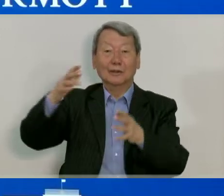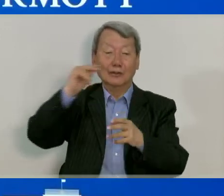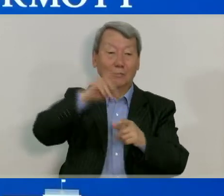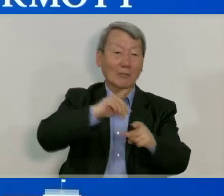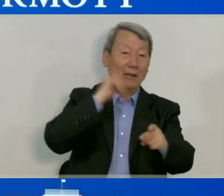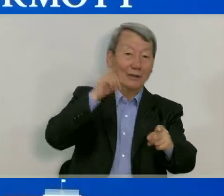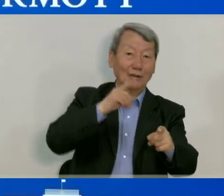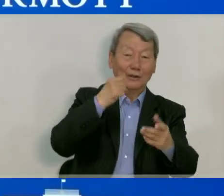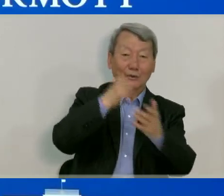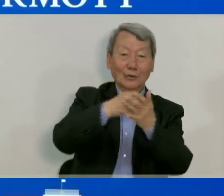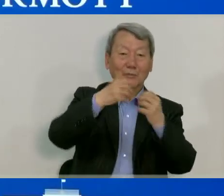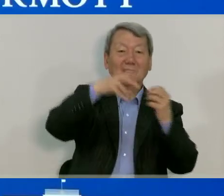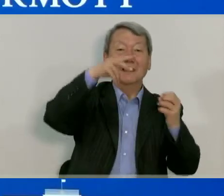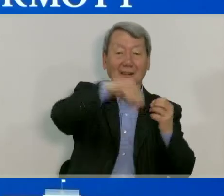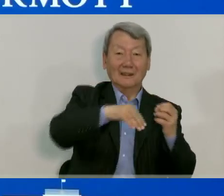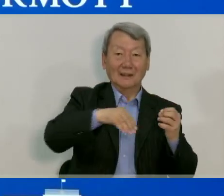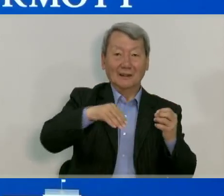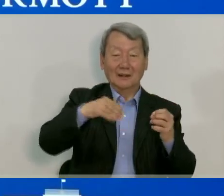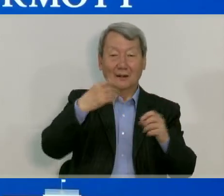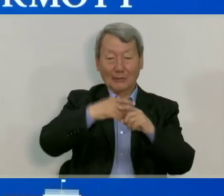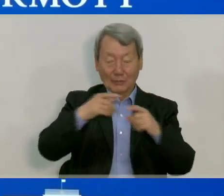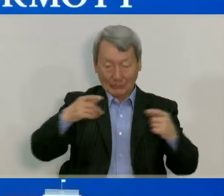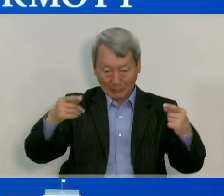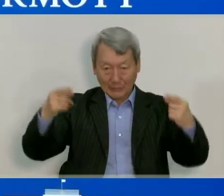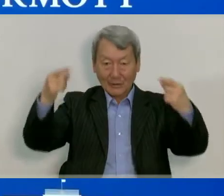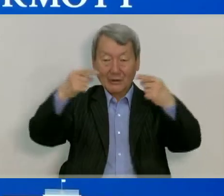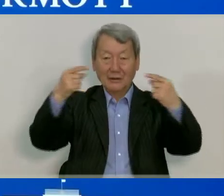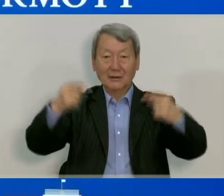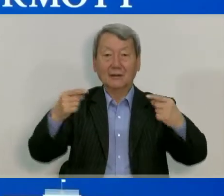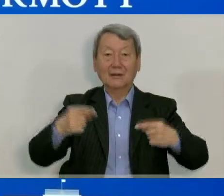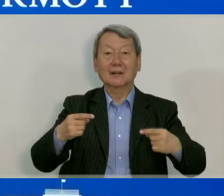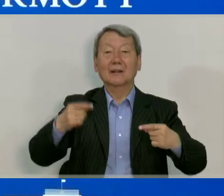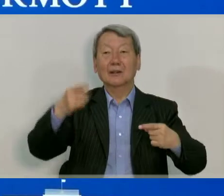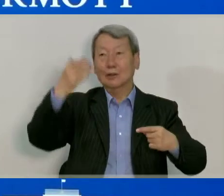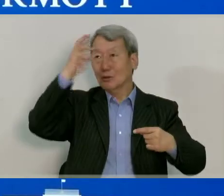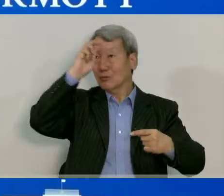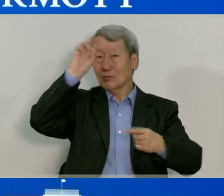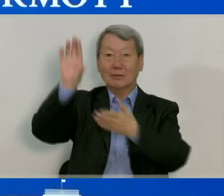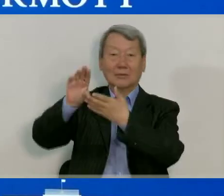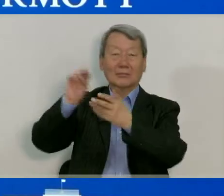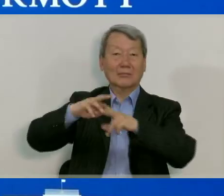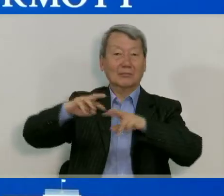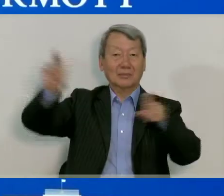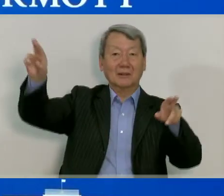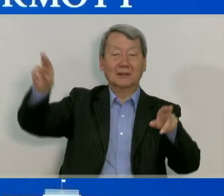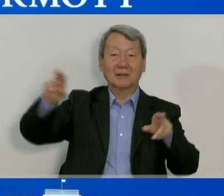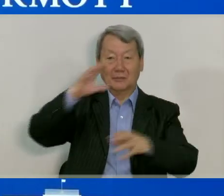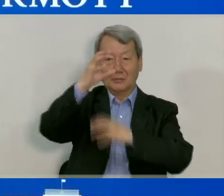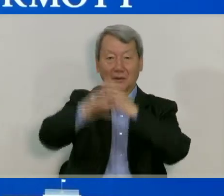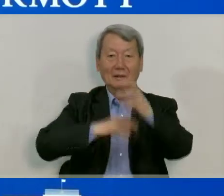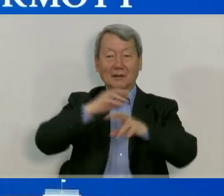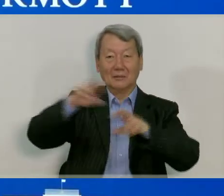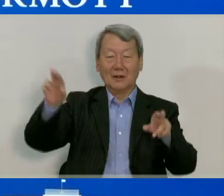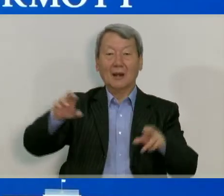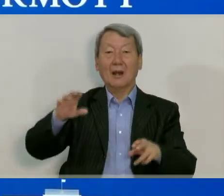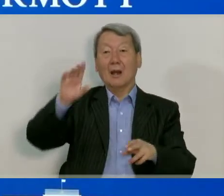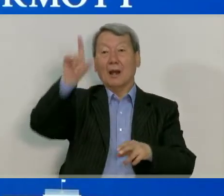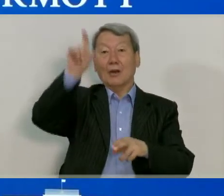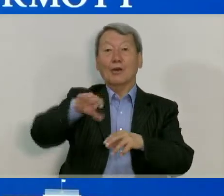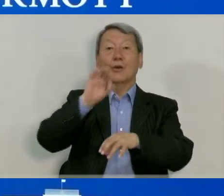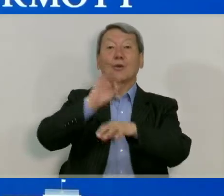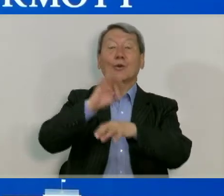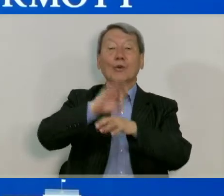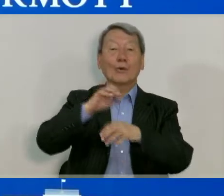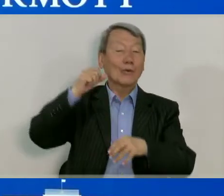молодые в возрасте до 15 лет. Это соответствует статистике и других стран в мире. Доля заболевших